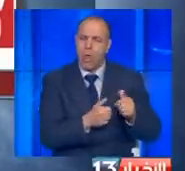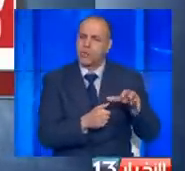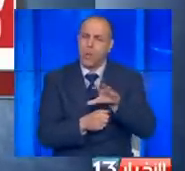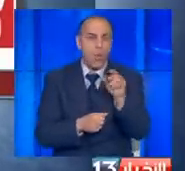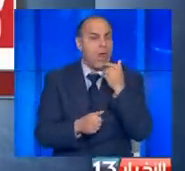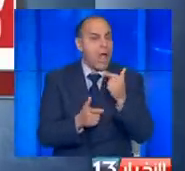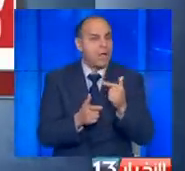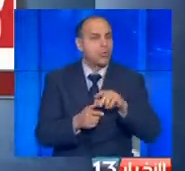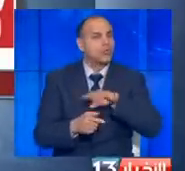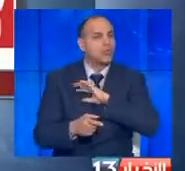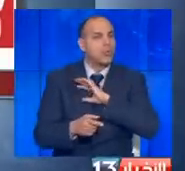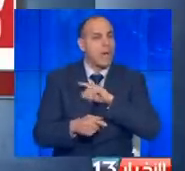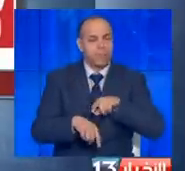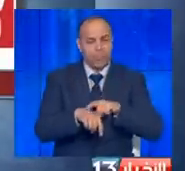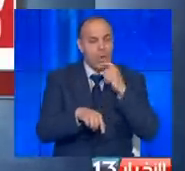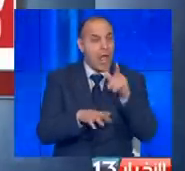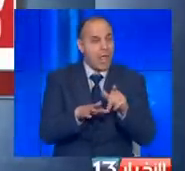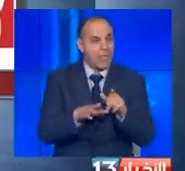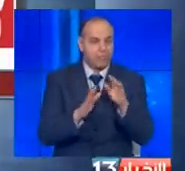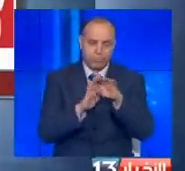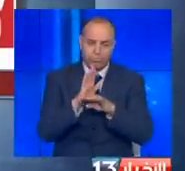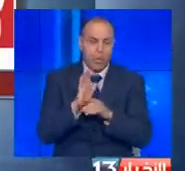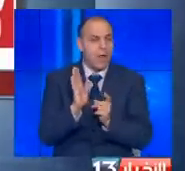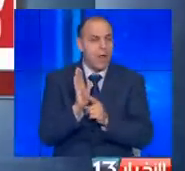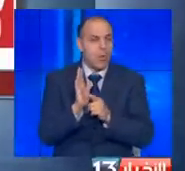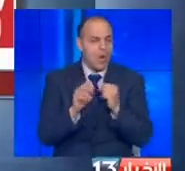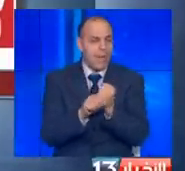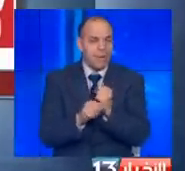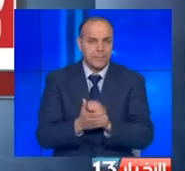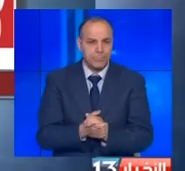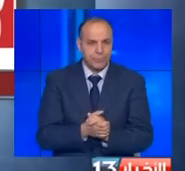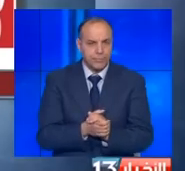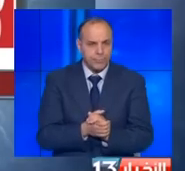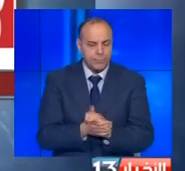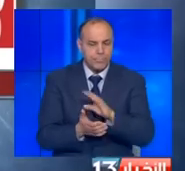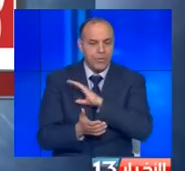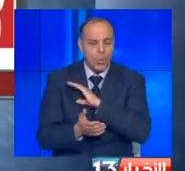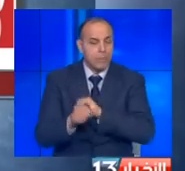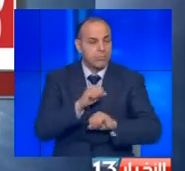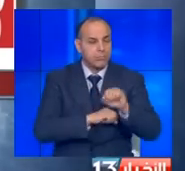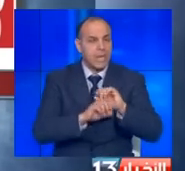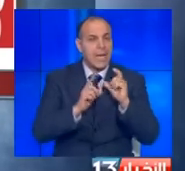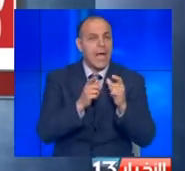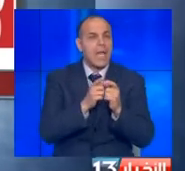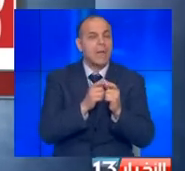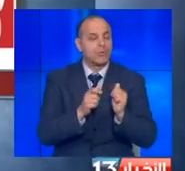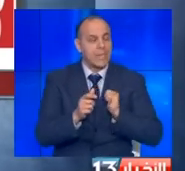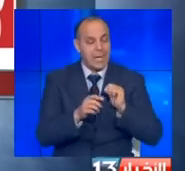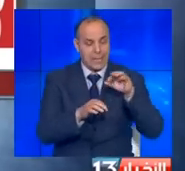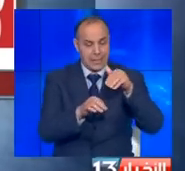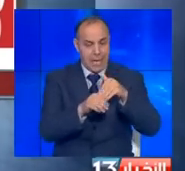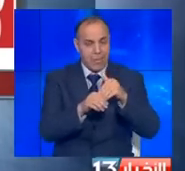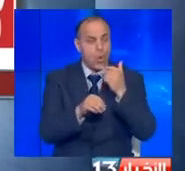من قبل القاده البلديه وفقا للتراتيب الجاري بها العمل كما تولت تنسيق مع الهيئه العليا المستقله للانتخابات